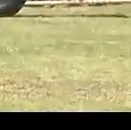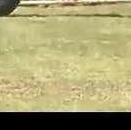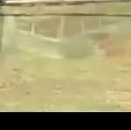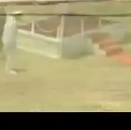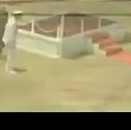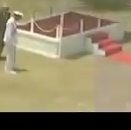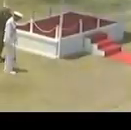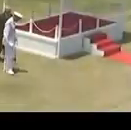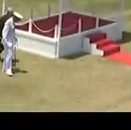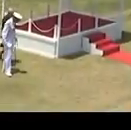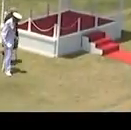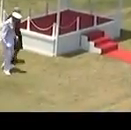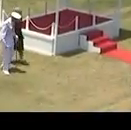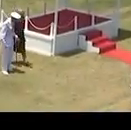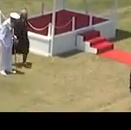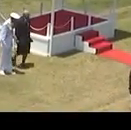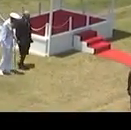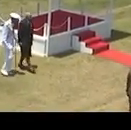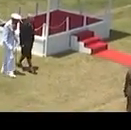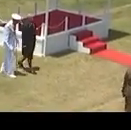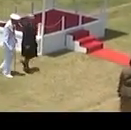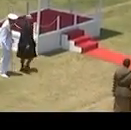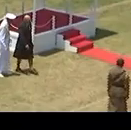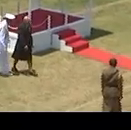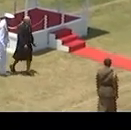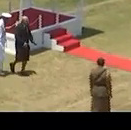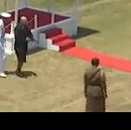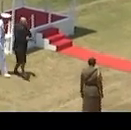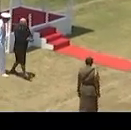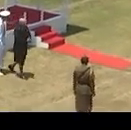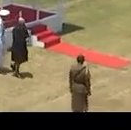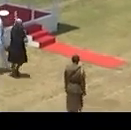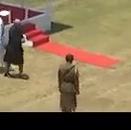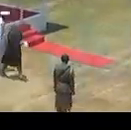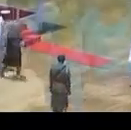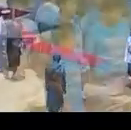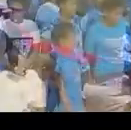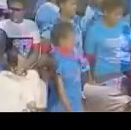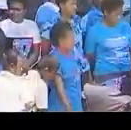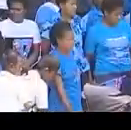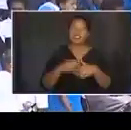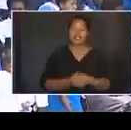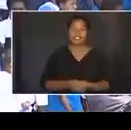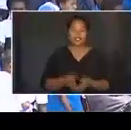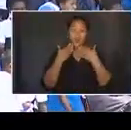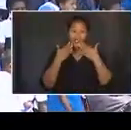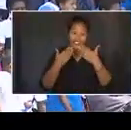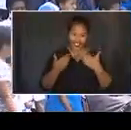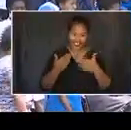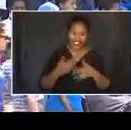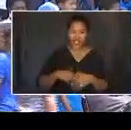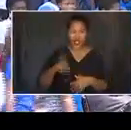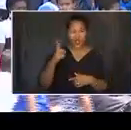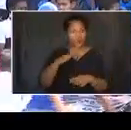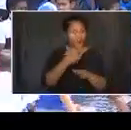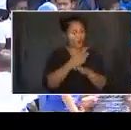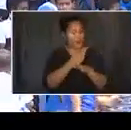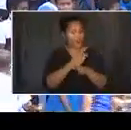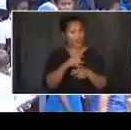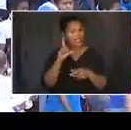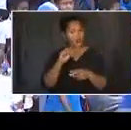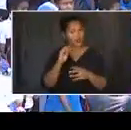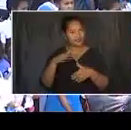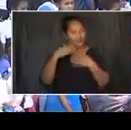फिजी इंडिपेंडेंस डे सेलिब्रेशन 2017 का। Anda ba beri nak takap lebu na bengarabi ni be